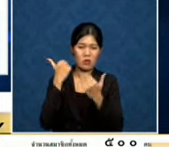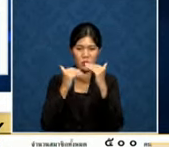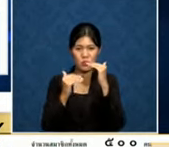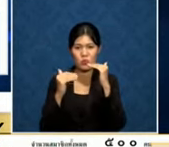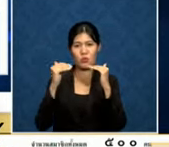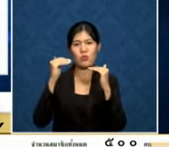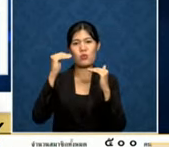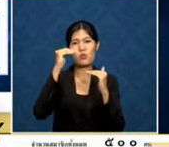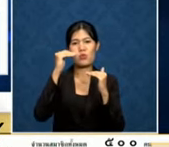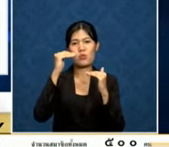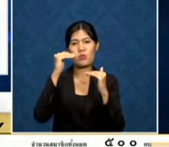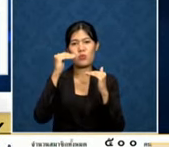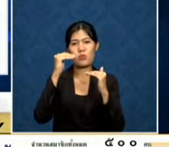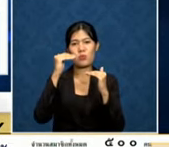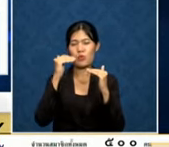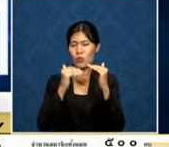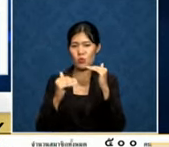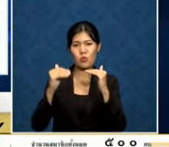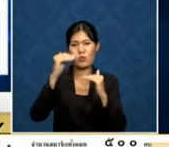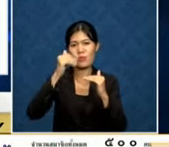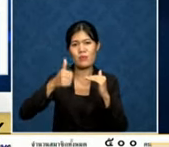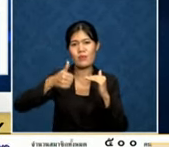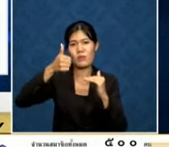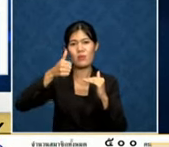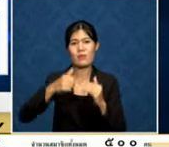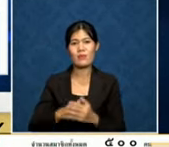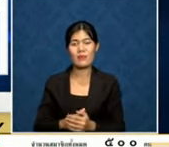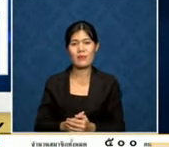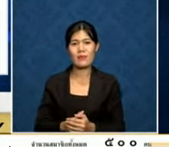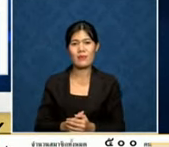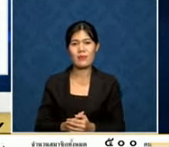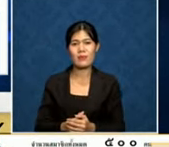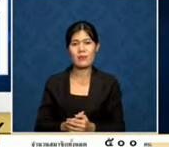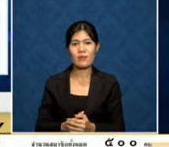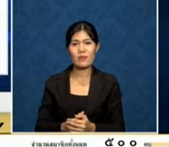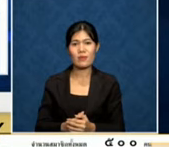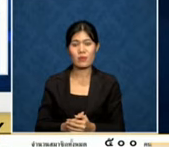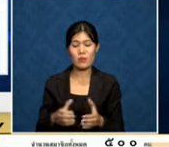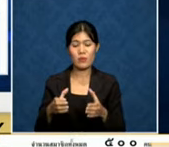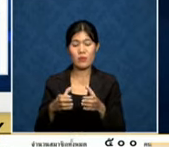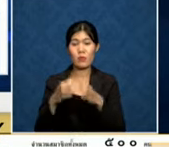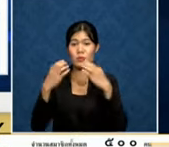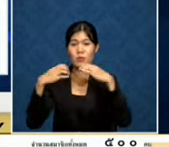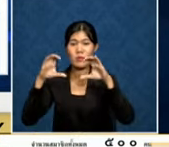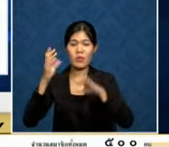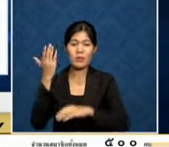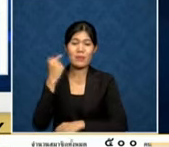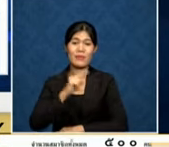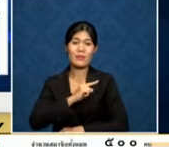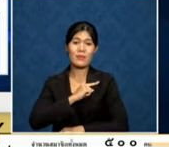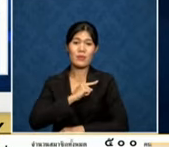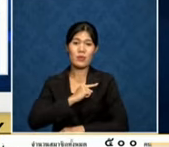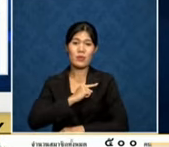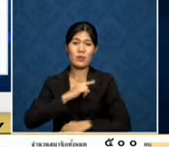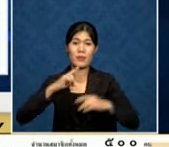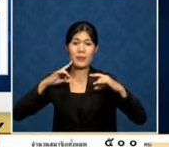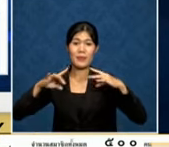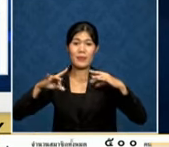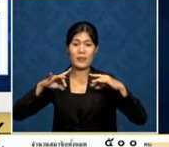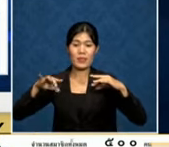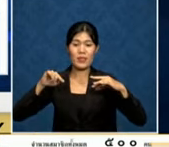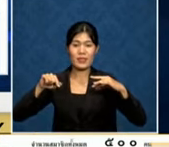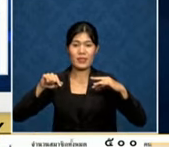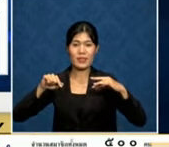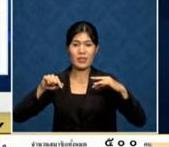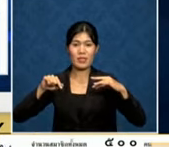ไม่เคยปรากฏมาก่อนพรรครัฐบาลเมื่อตอนที่ท่านทำหน้าที่ฝ่ายค้านท่านเคย